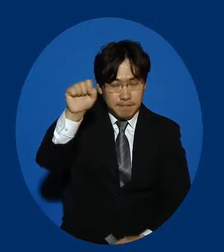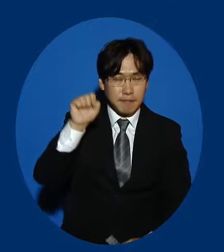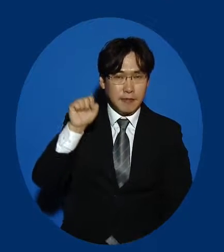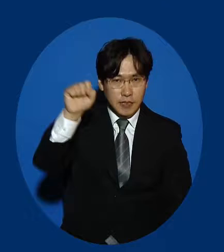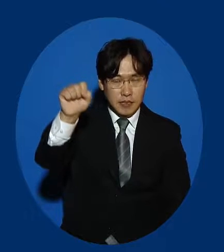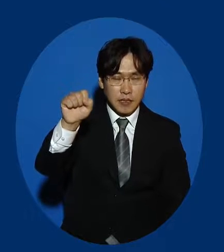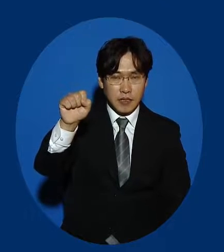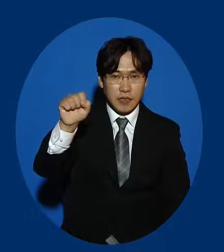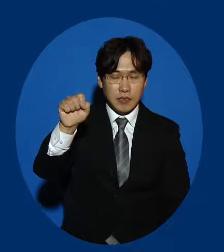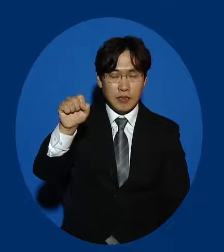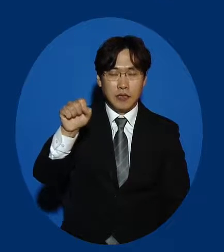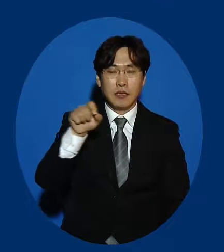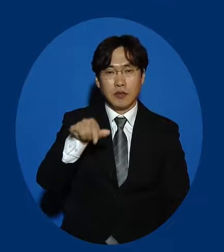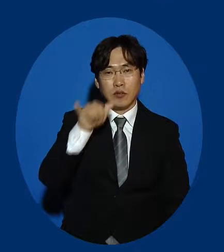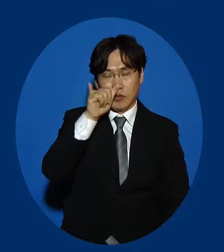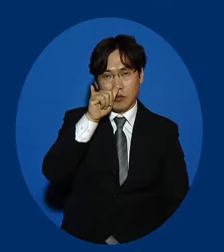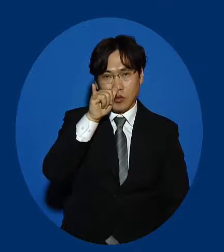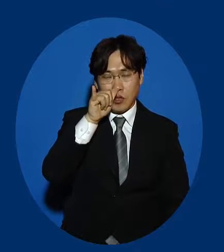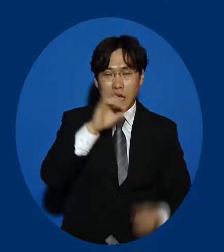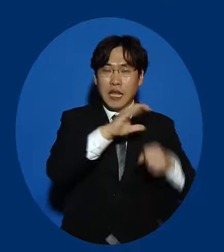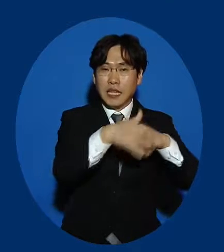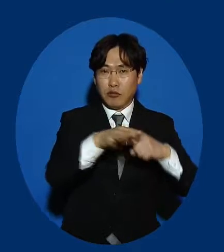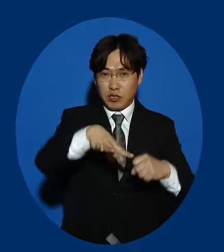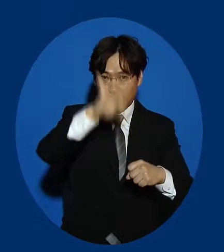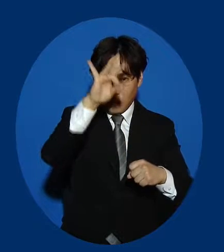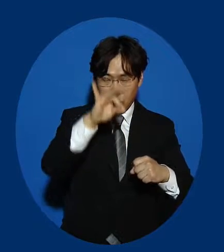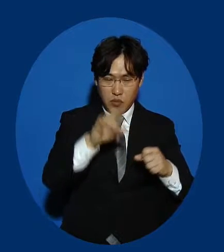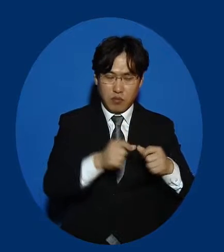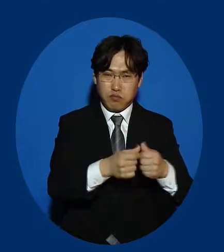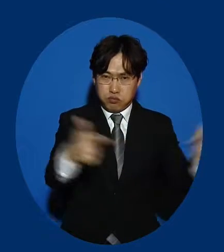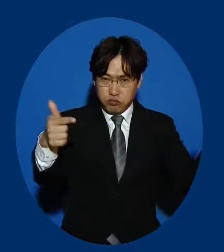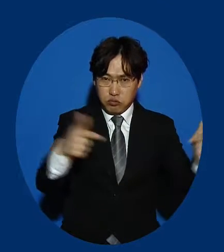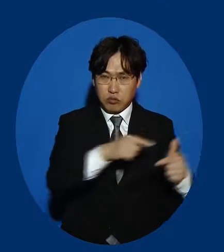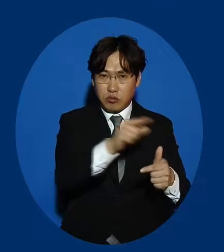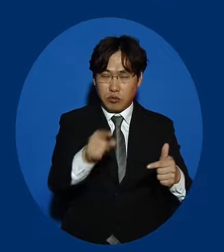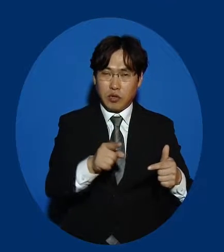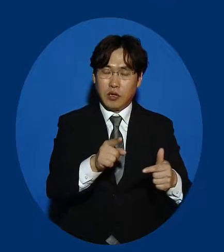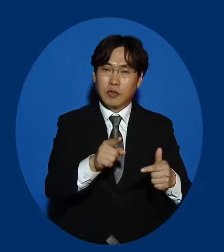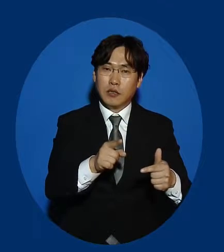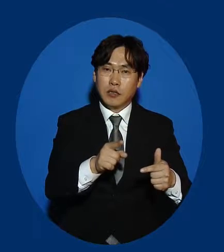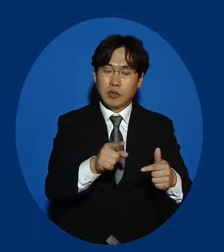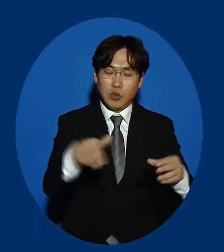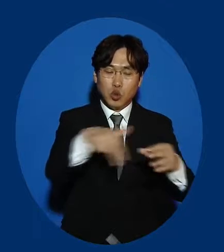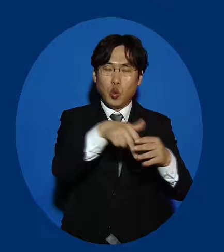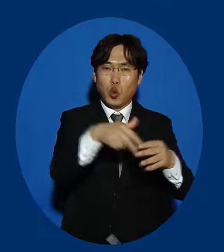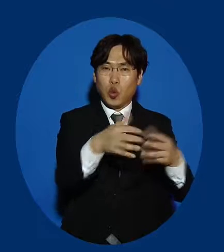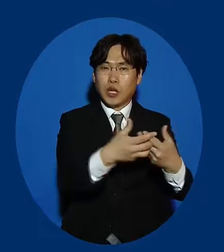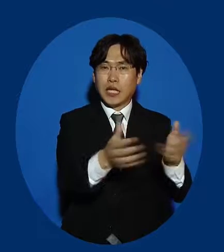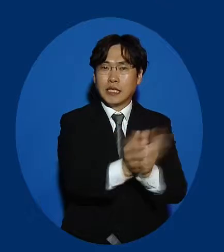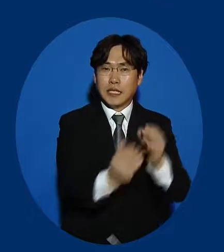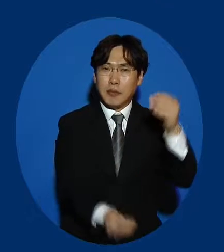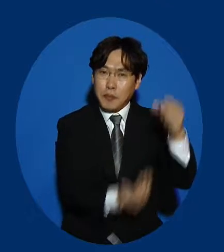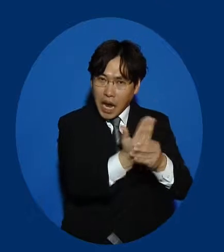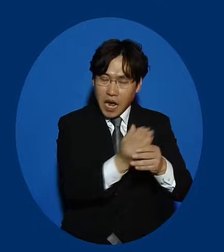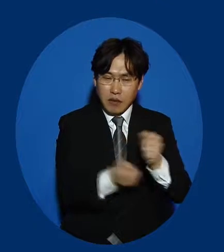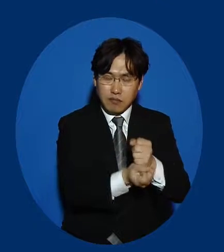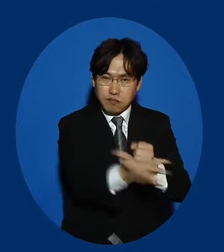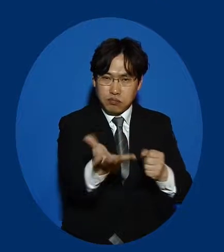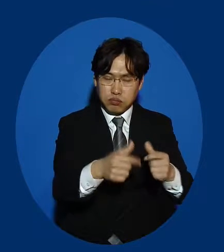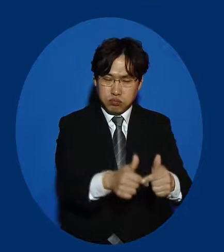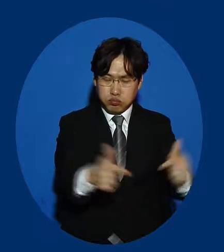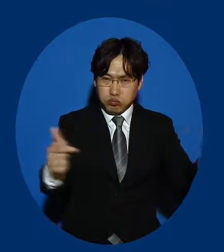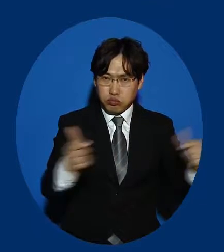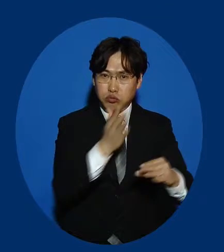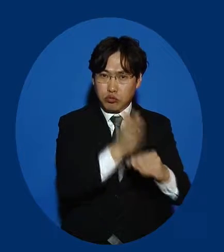것도 있습니다. 그 뭐 대구 지역, 특히 대구가 초기에 그 뭐 종교 때문에 그 코로나19 확산됐잖아요. 그러면서 그쪽